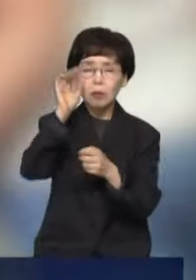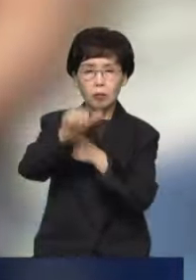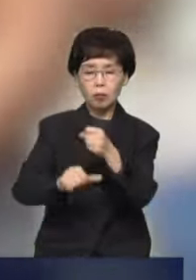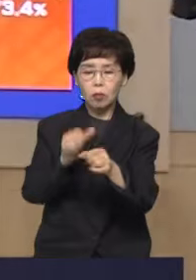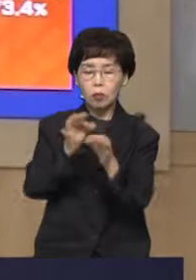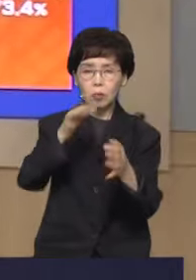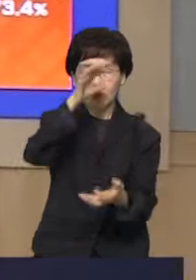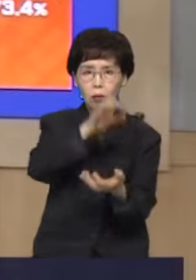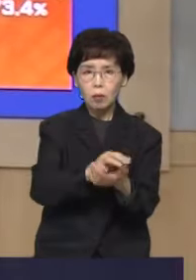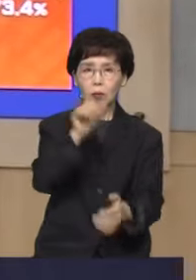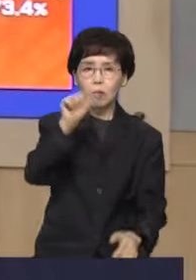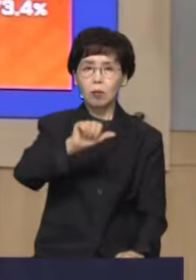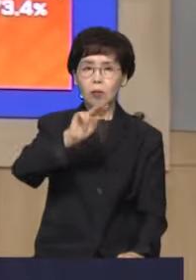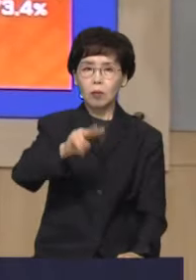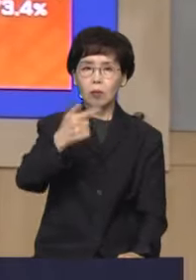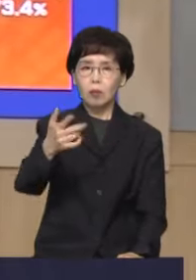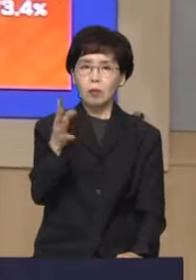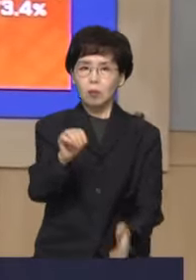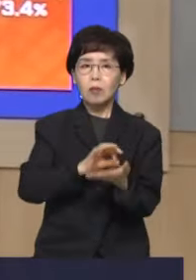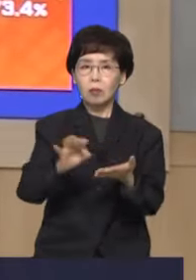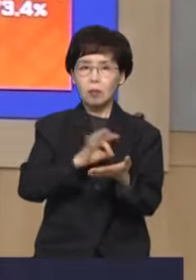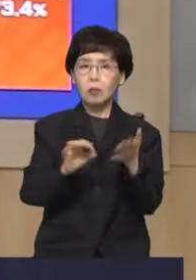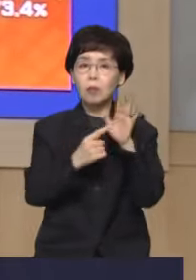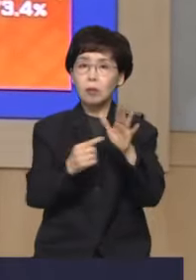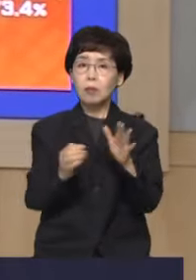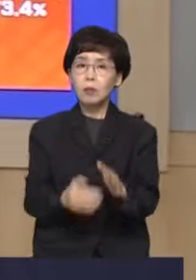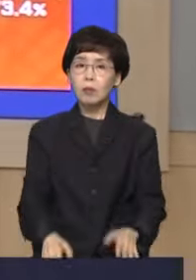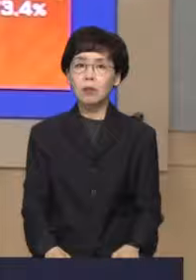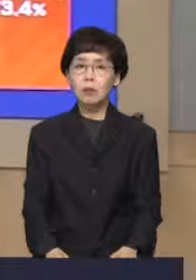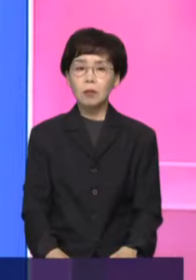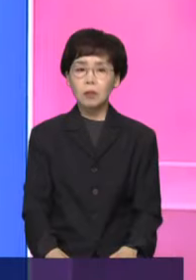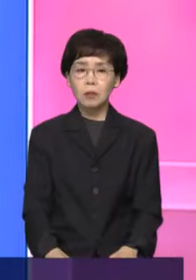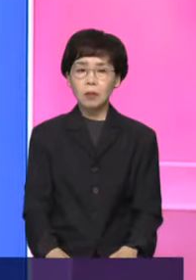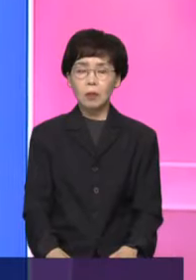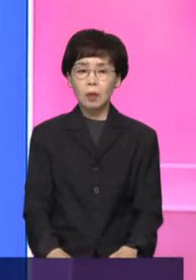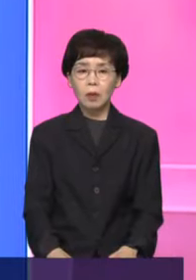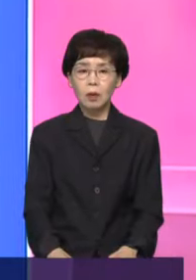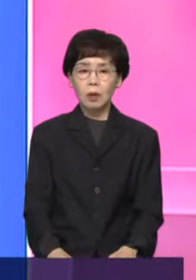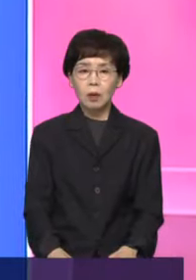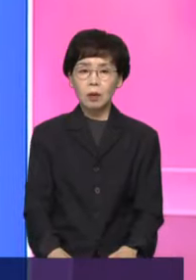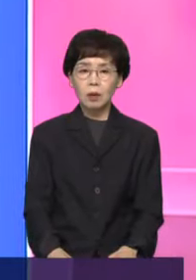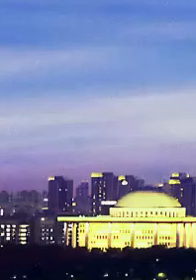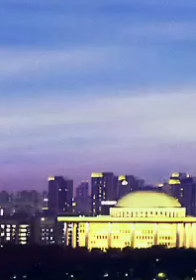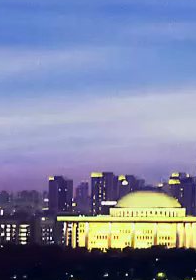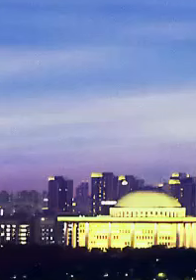5년간 총 2,506억 원을 투입한다고 밝혔습니다. SBS 이현정입니다.